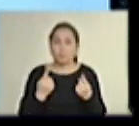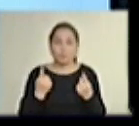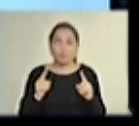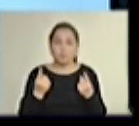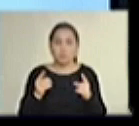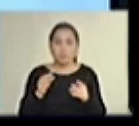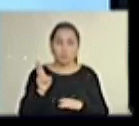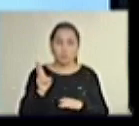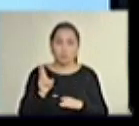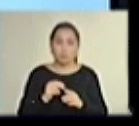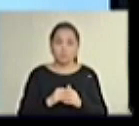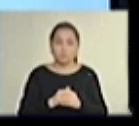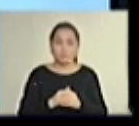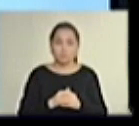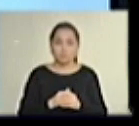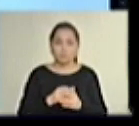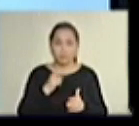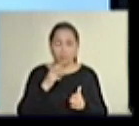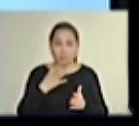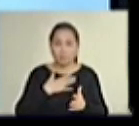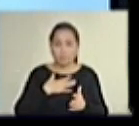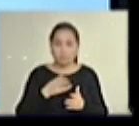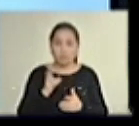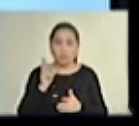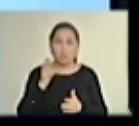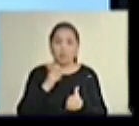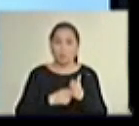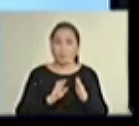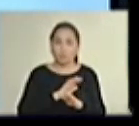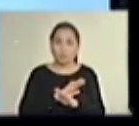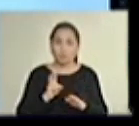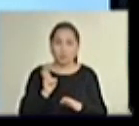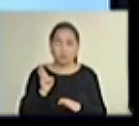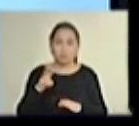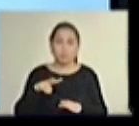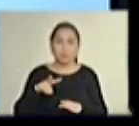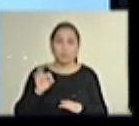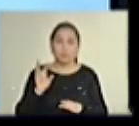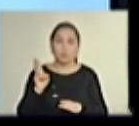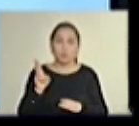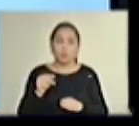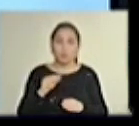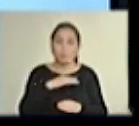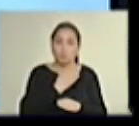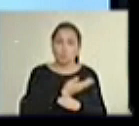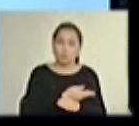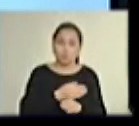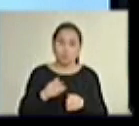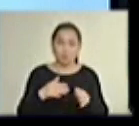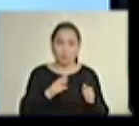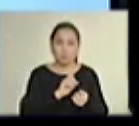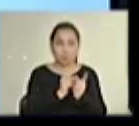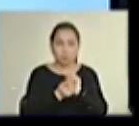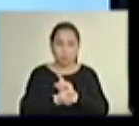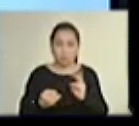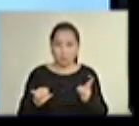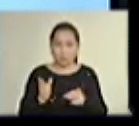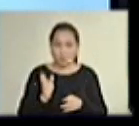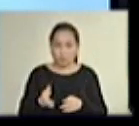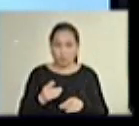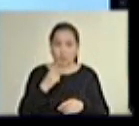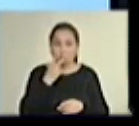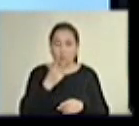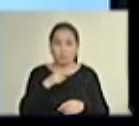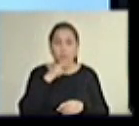kerak bo'ladi? Albatta, bizga ko'chmas blok faqat kuch yo'nalishini o'zgartirish uchun kerak bo'lar ekan. E'tibor